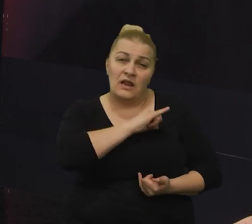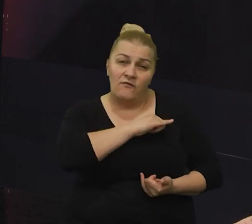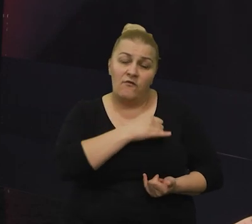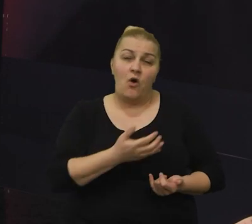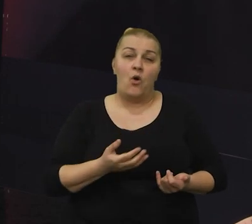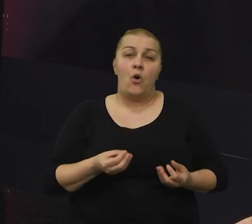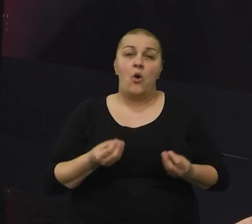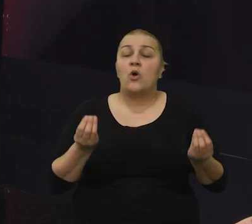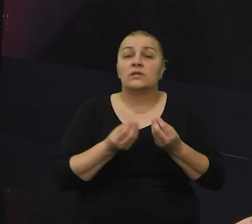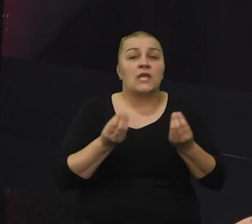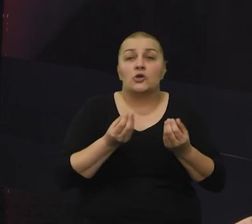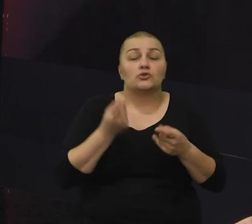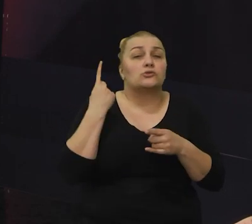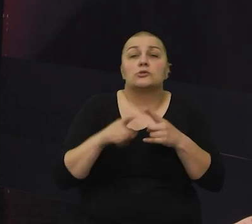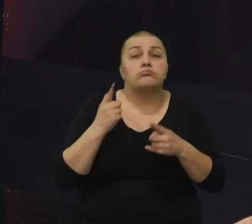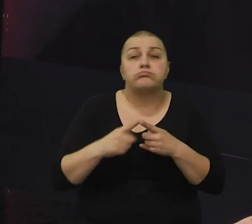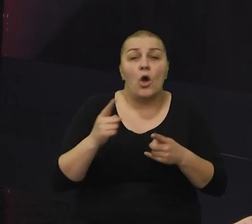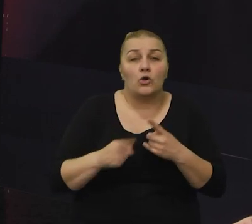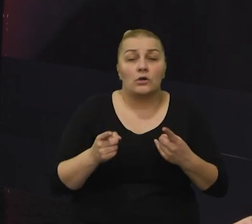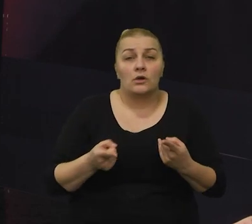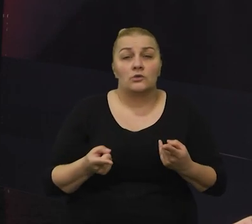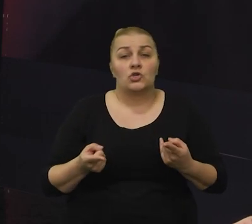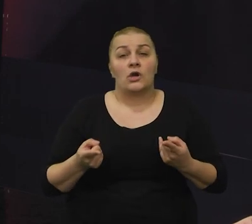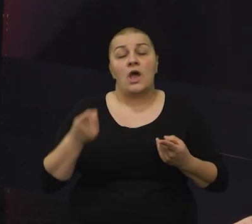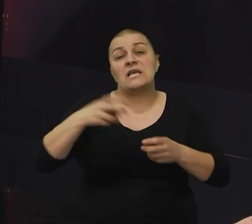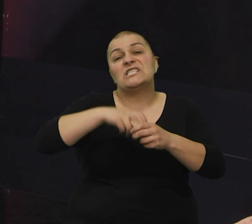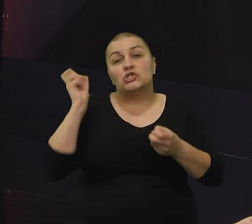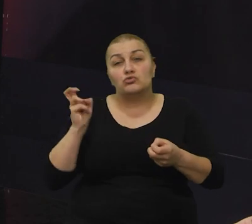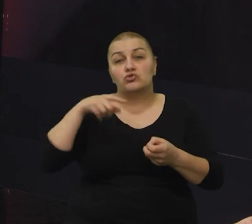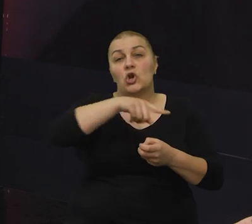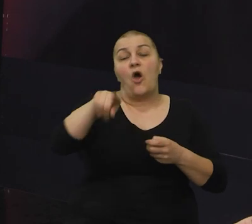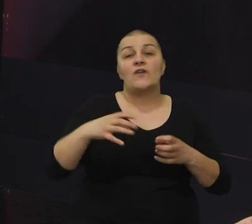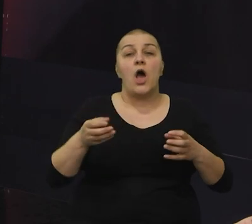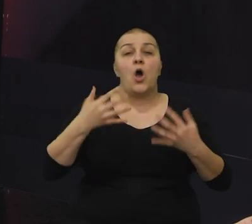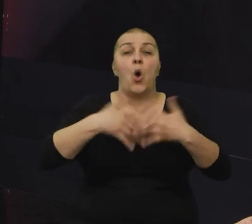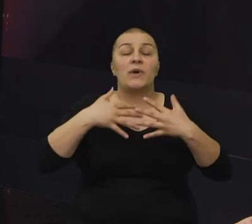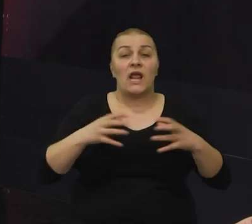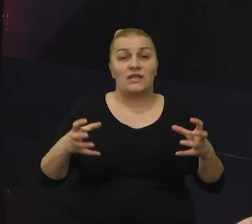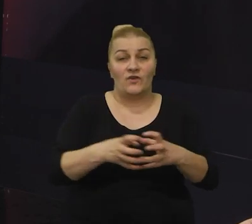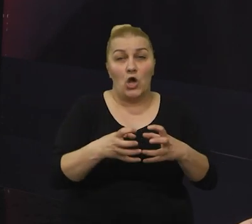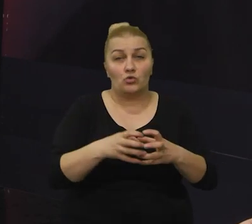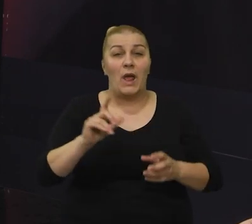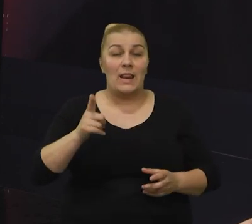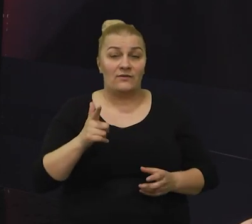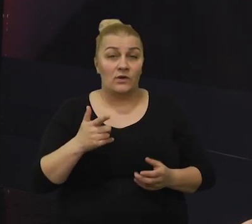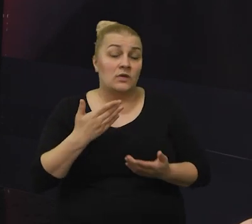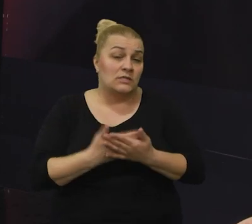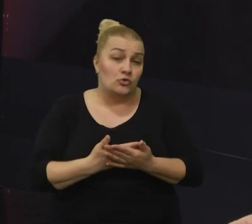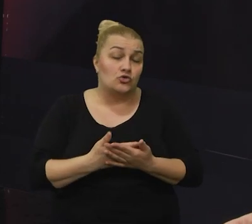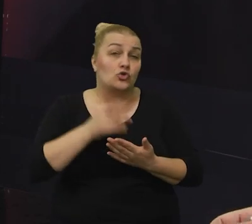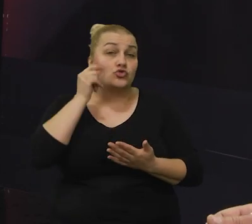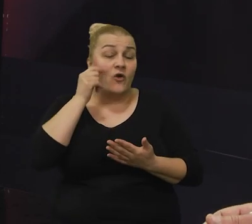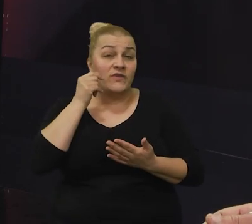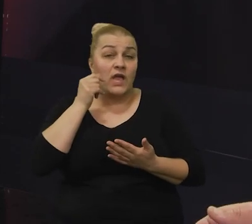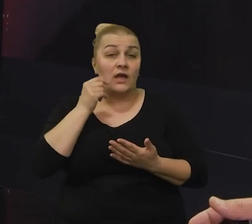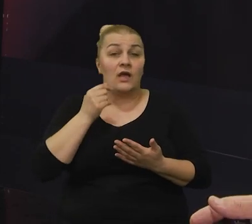krivo zašto, zbog kojih razloga su isključena operativna grupa Livno. Jer